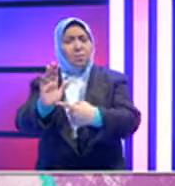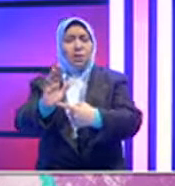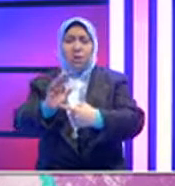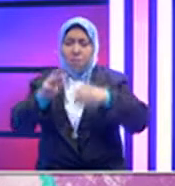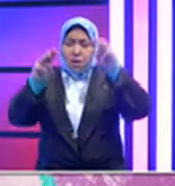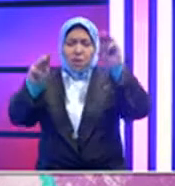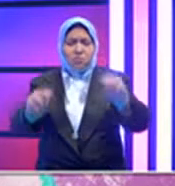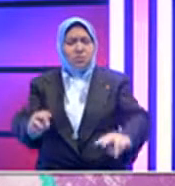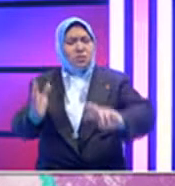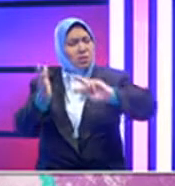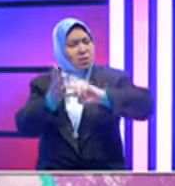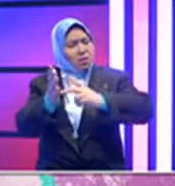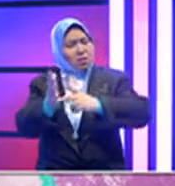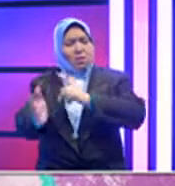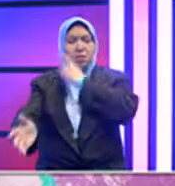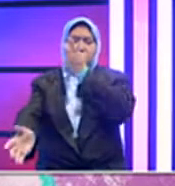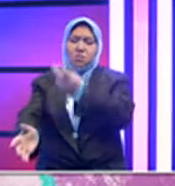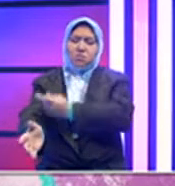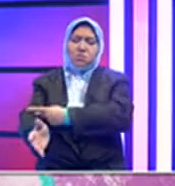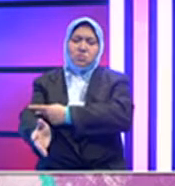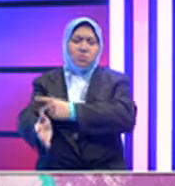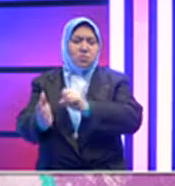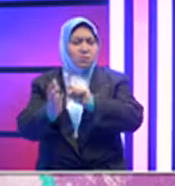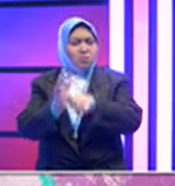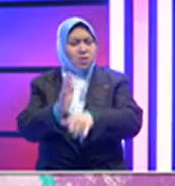hamdulillahi sayur iku